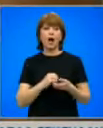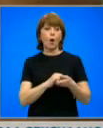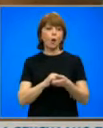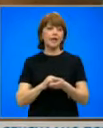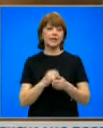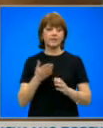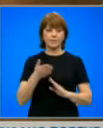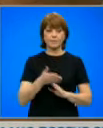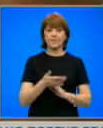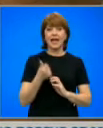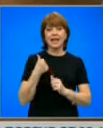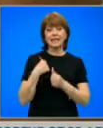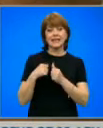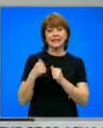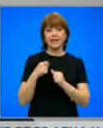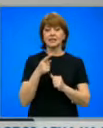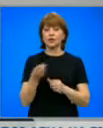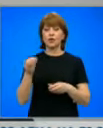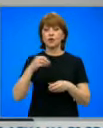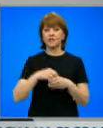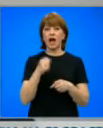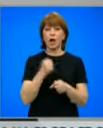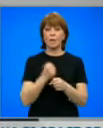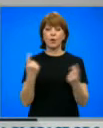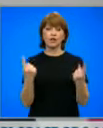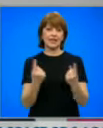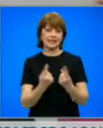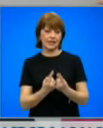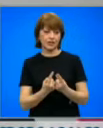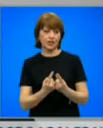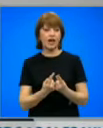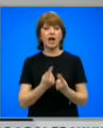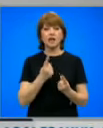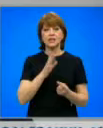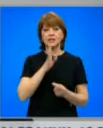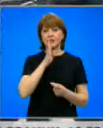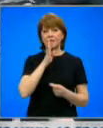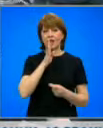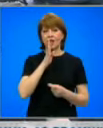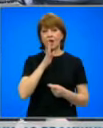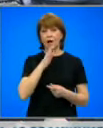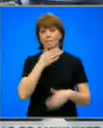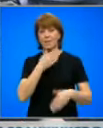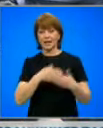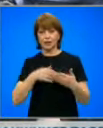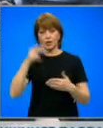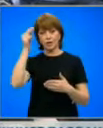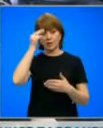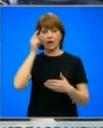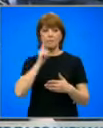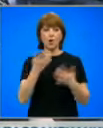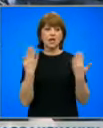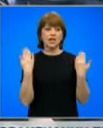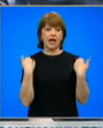В Сандански Кирил Петков се включи в работна среща между общини от Република България и Република Северна Македония, които ще могат да кандидатстват заедно